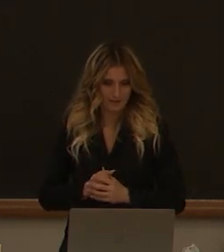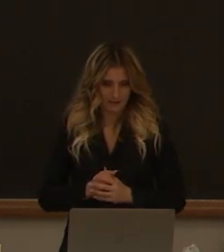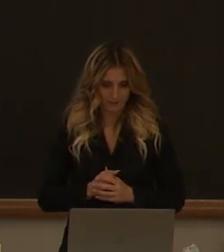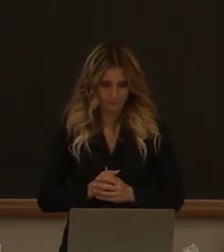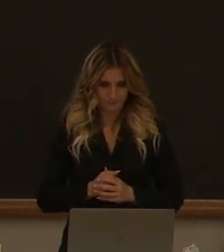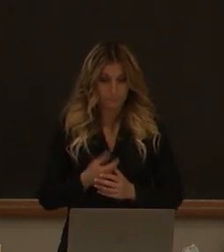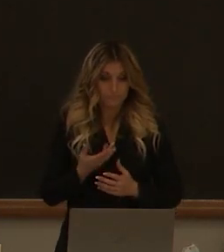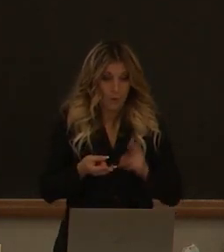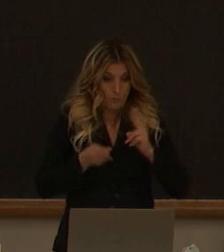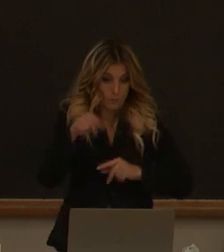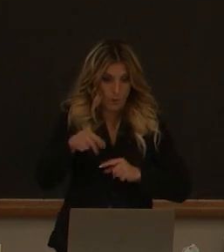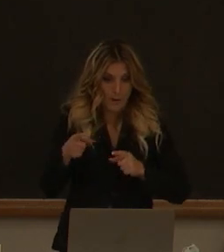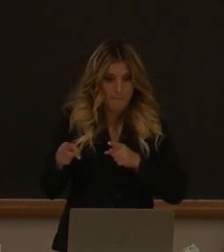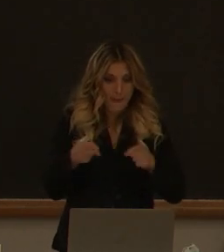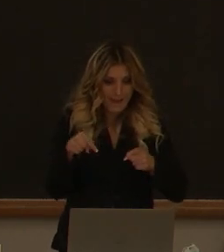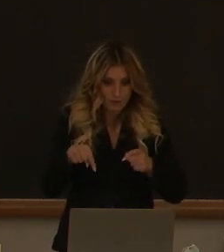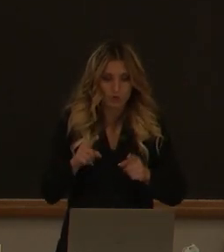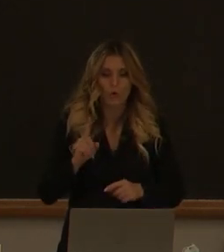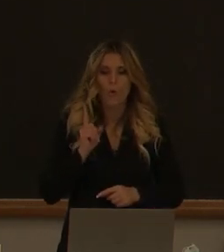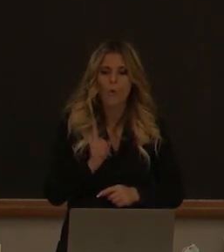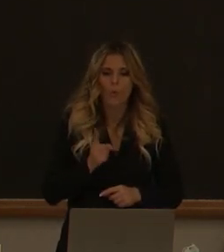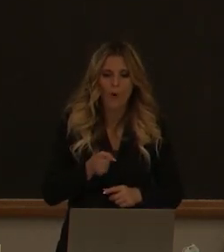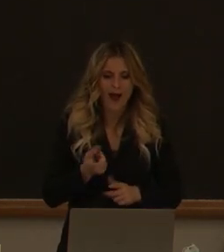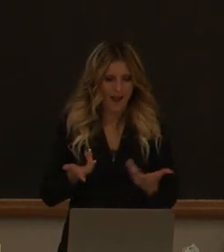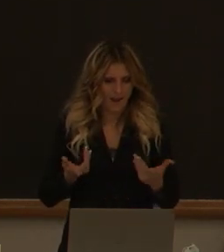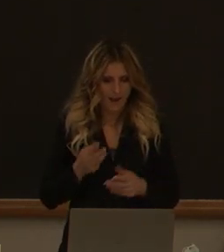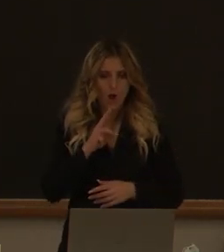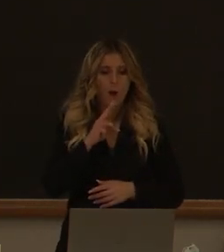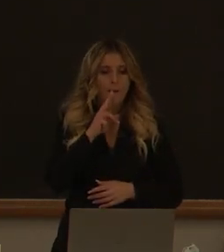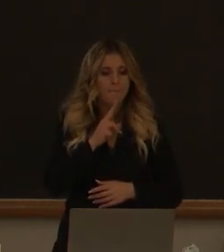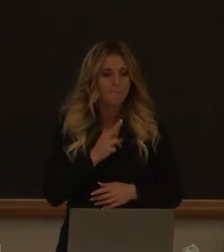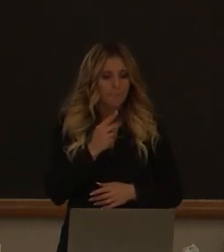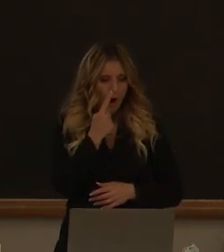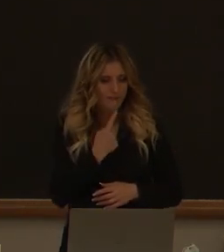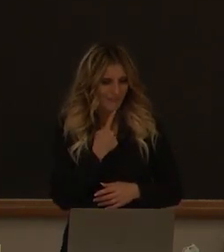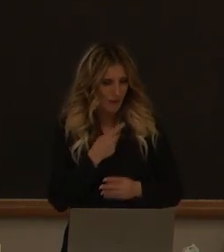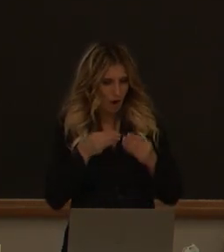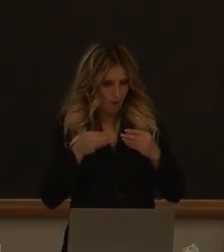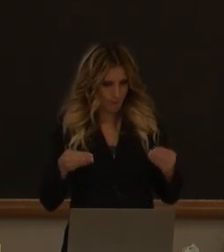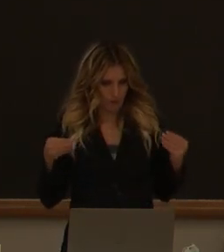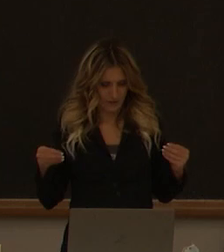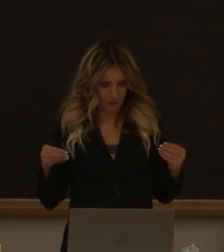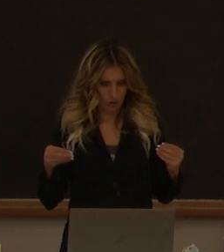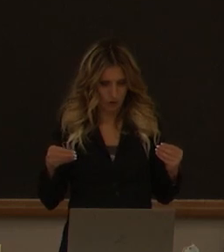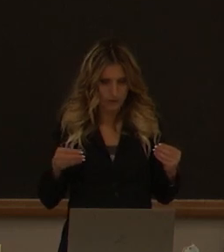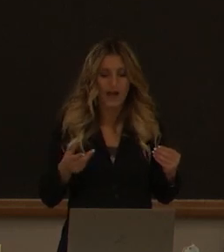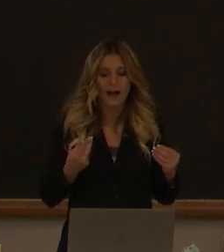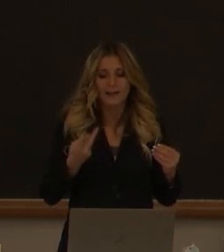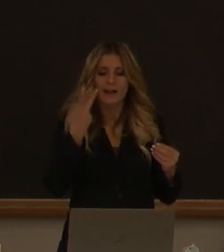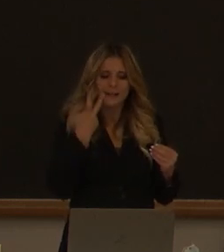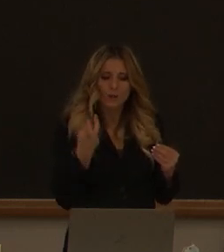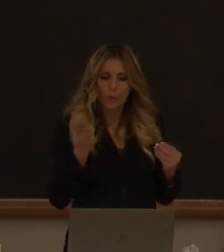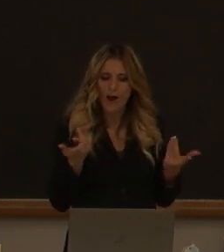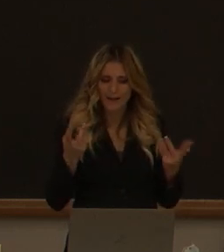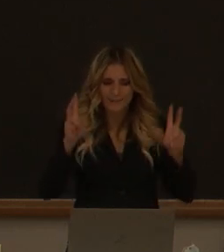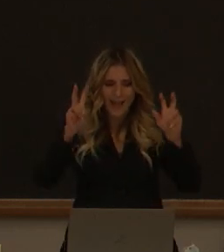in questo periodo. Quali sono i principali profili professionali che trattano in qualche modo tematiche